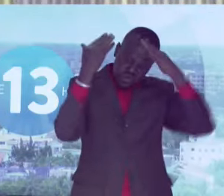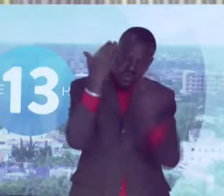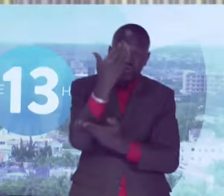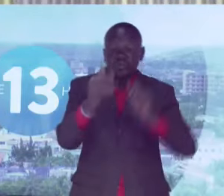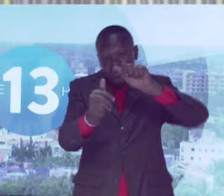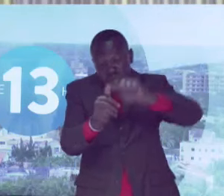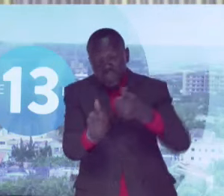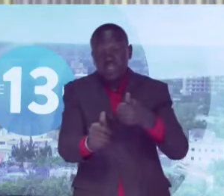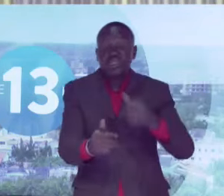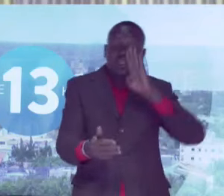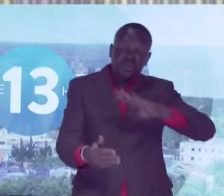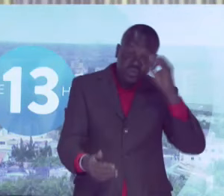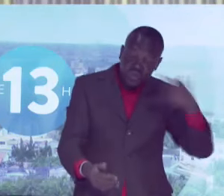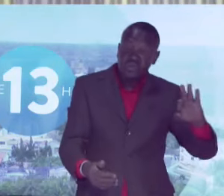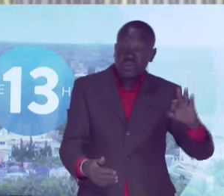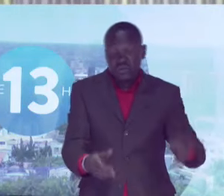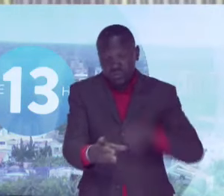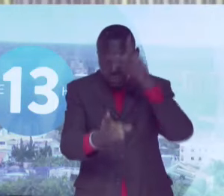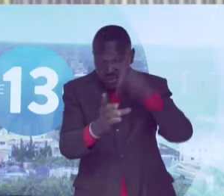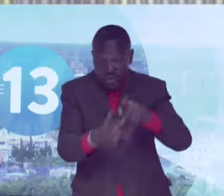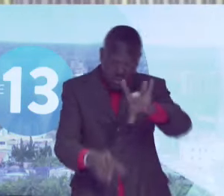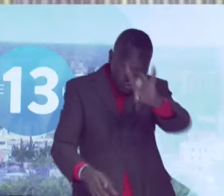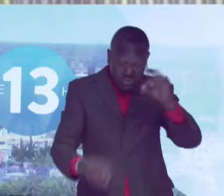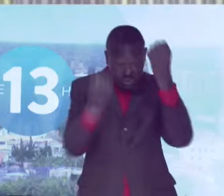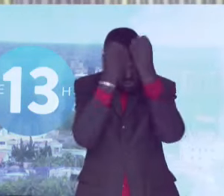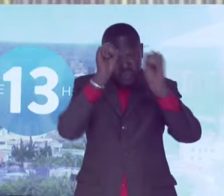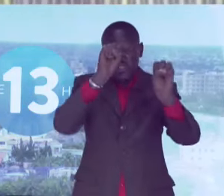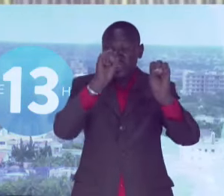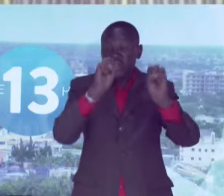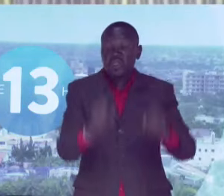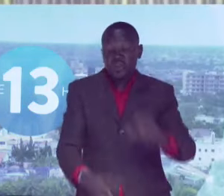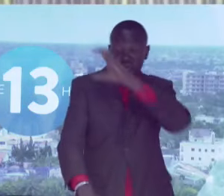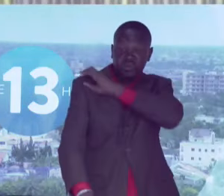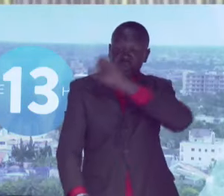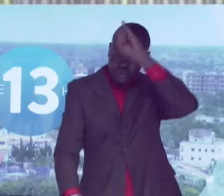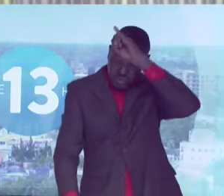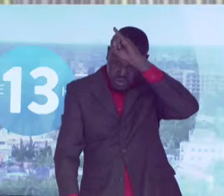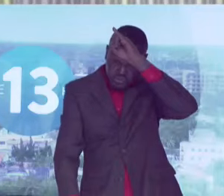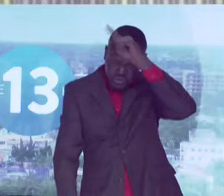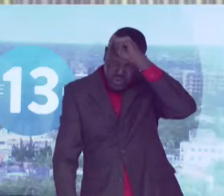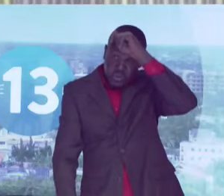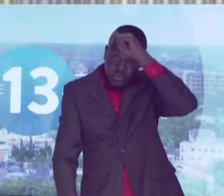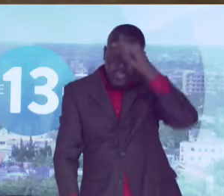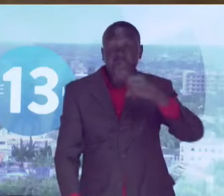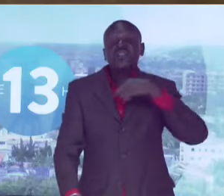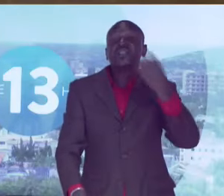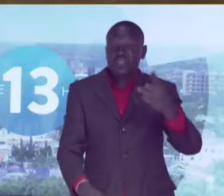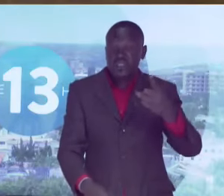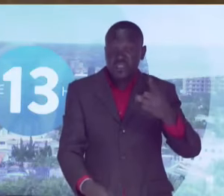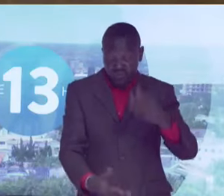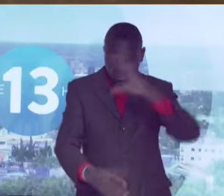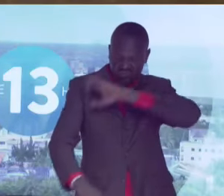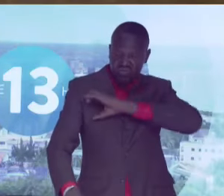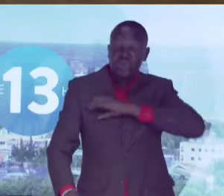doit pouvoir participer au choix de son président. D'ailleurs, le capitaine Ibrahim Traoré dénonce l'attitude paradoxale